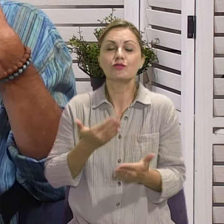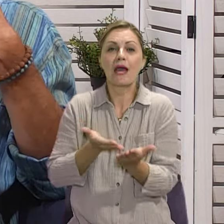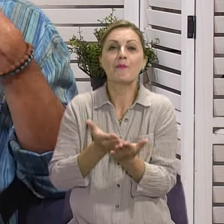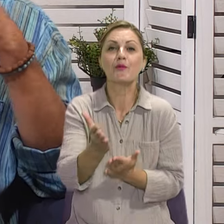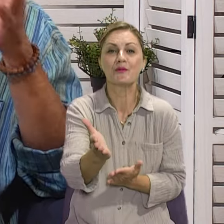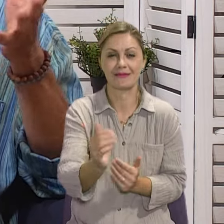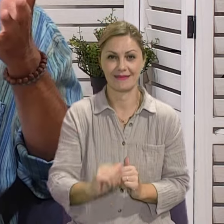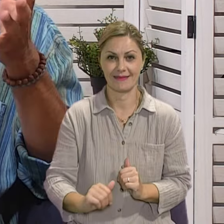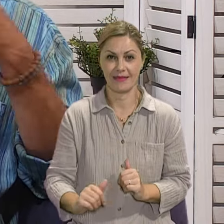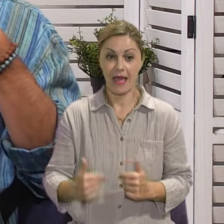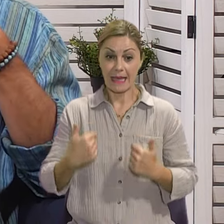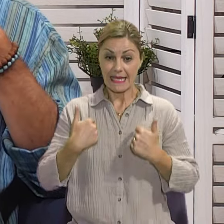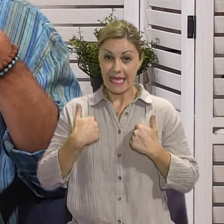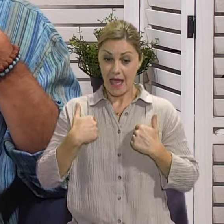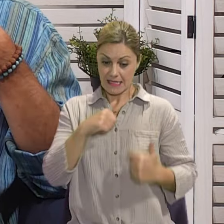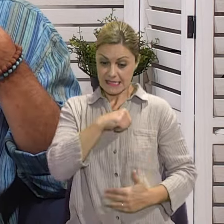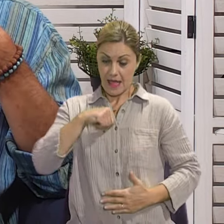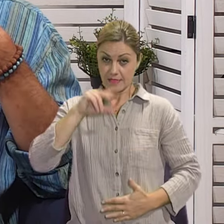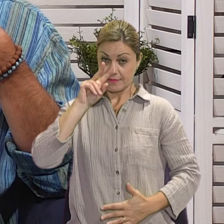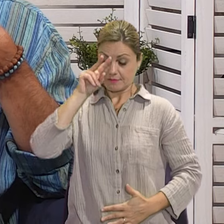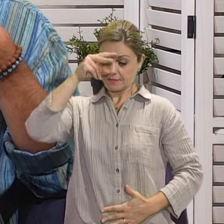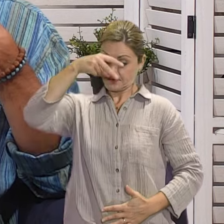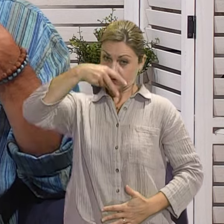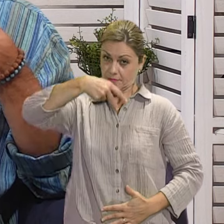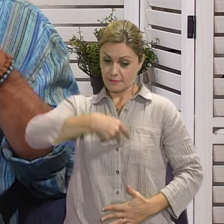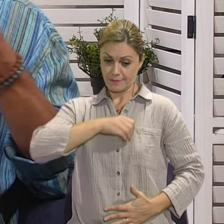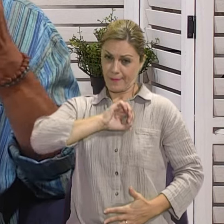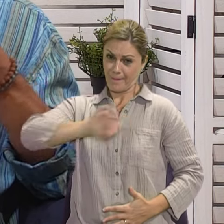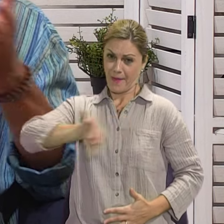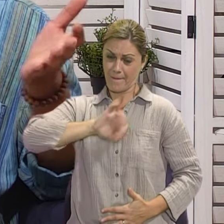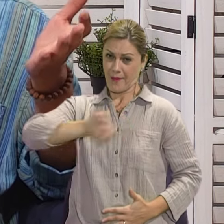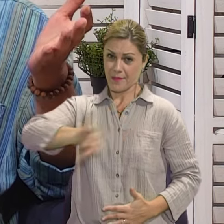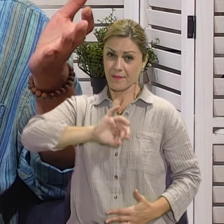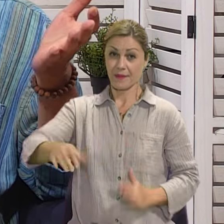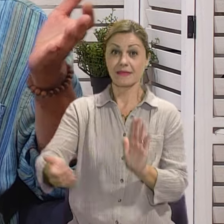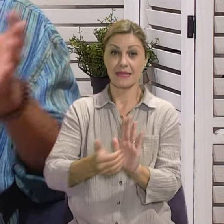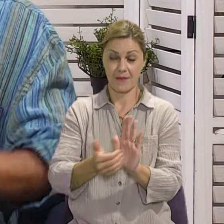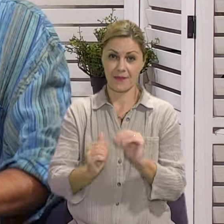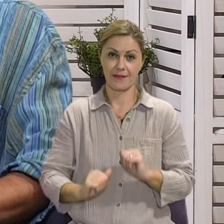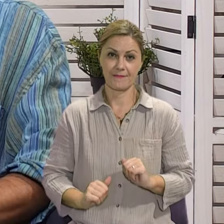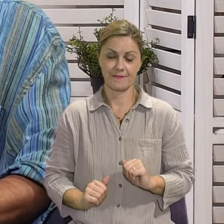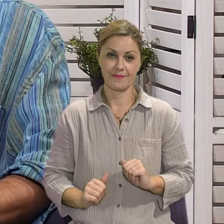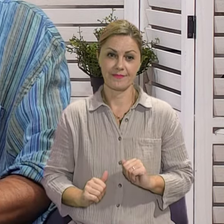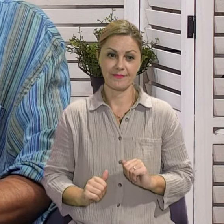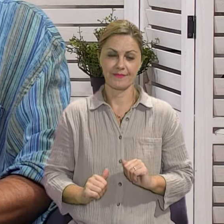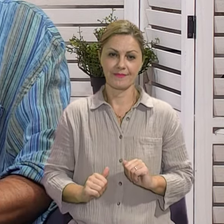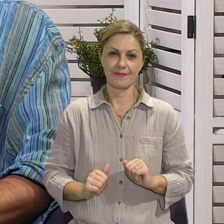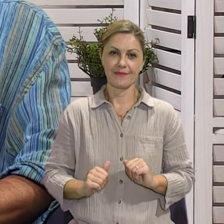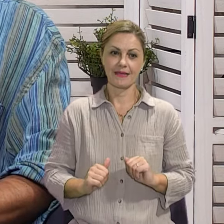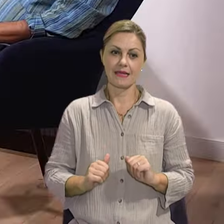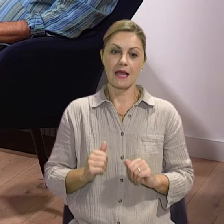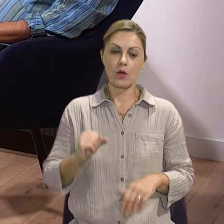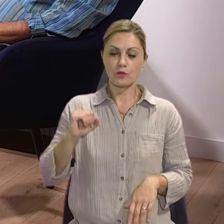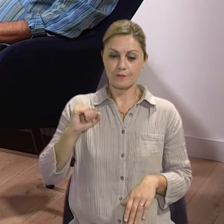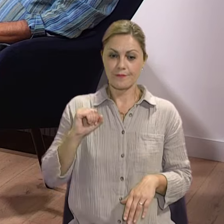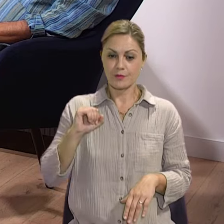sam sebi, ja jedino mogu biti zadovoljan sam sa sobom ili ne, sa drugima. Pa da, čovjek može